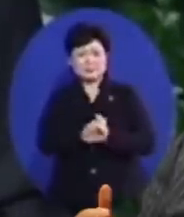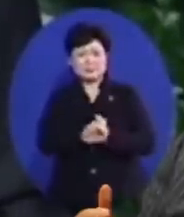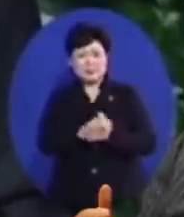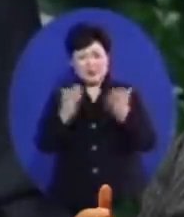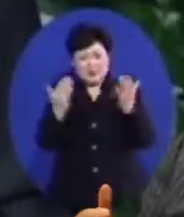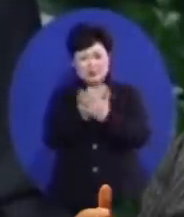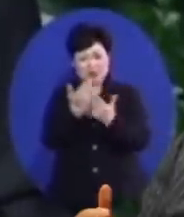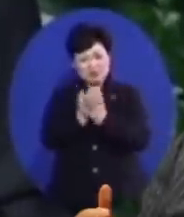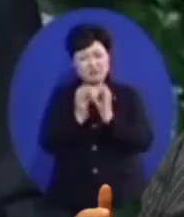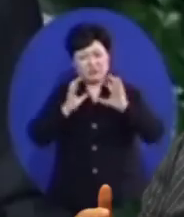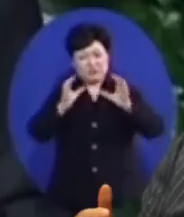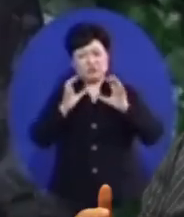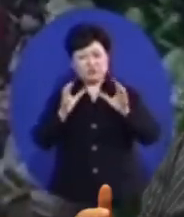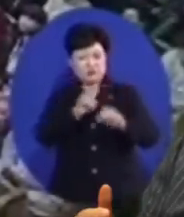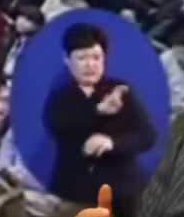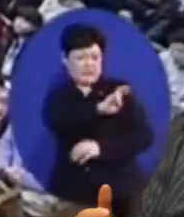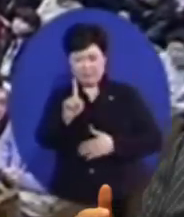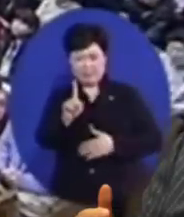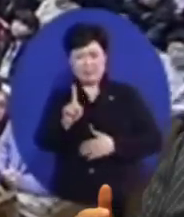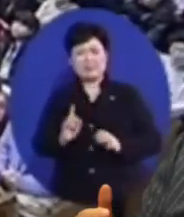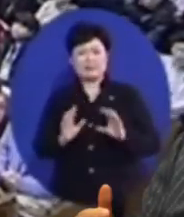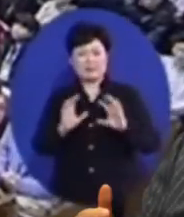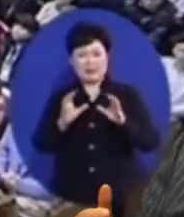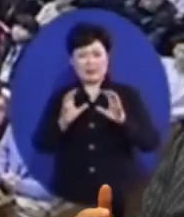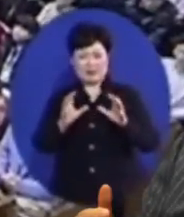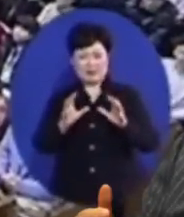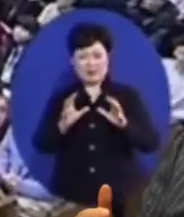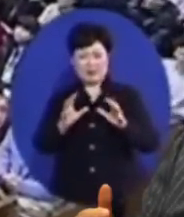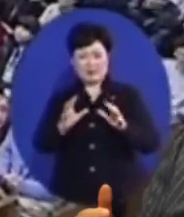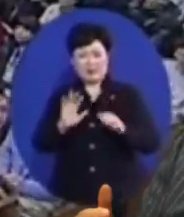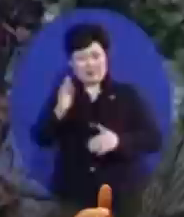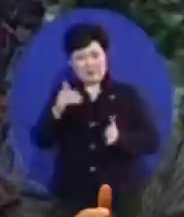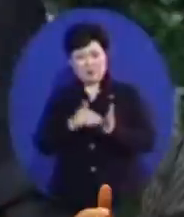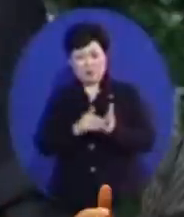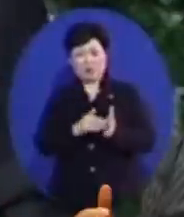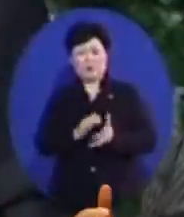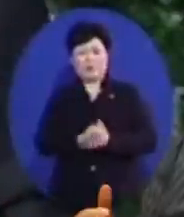선진국 20개국의 상인국이 되었고,